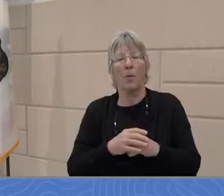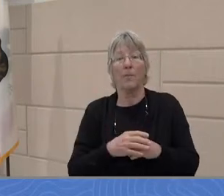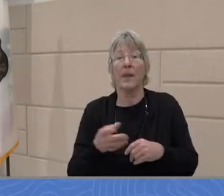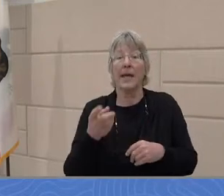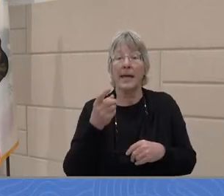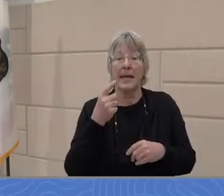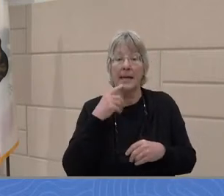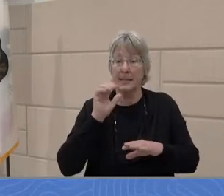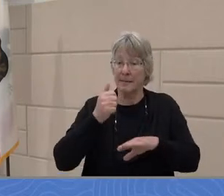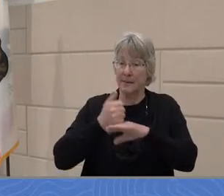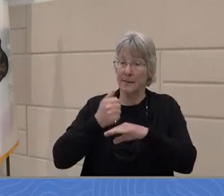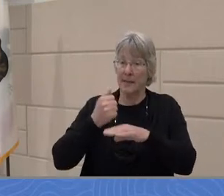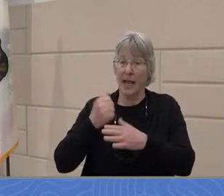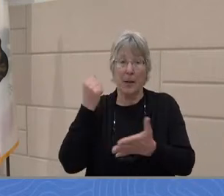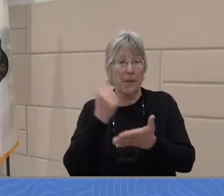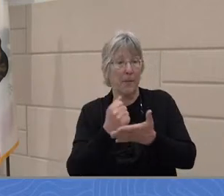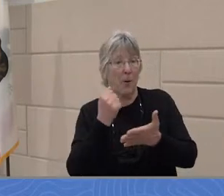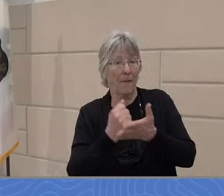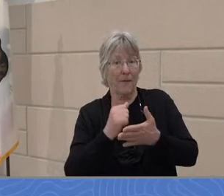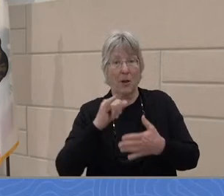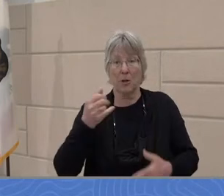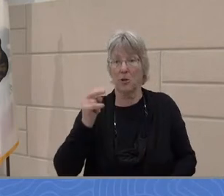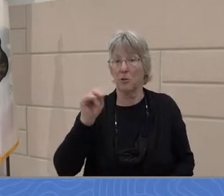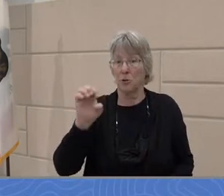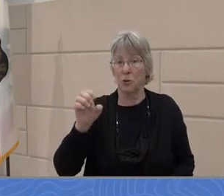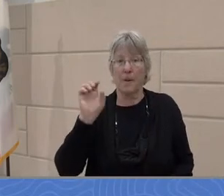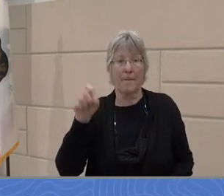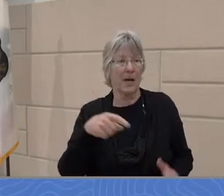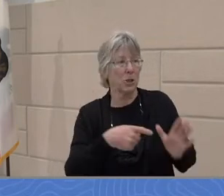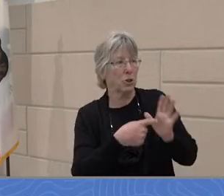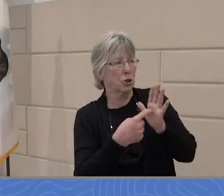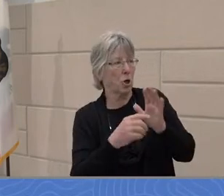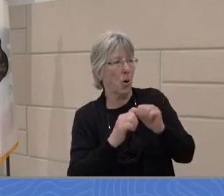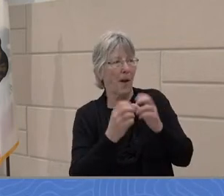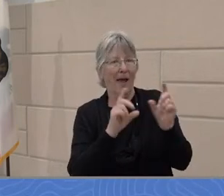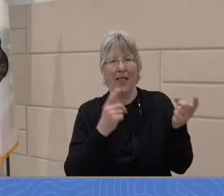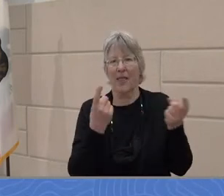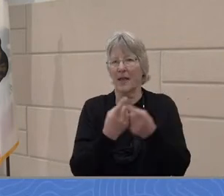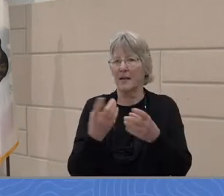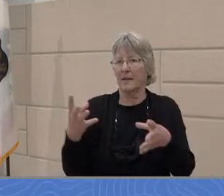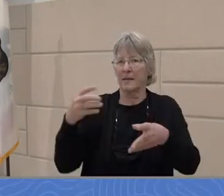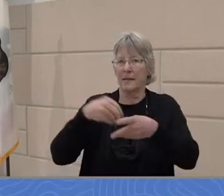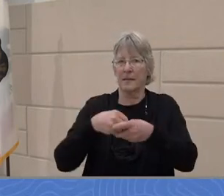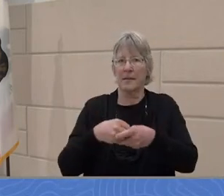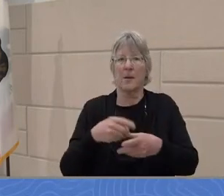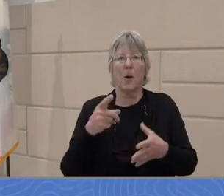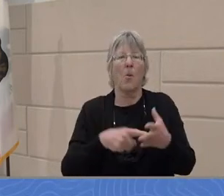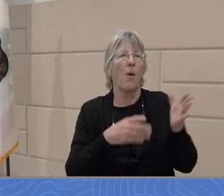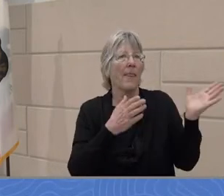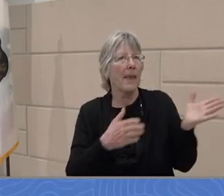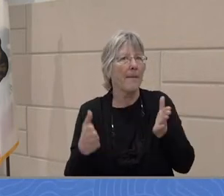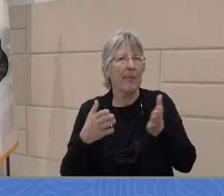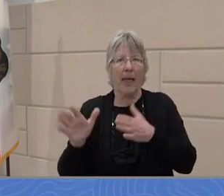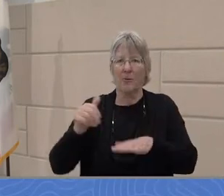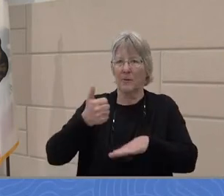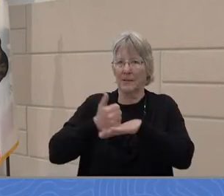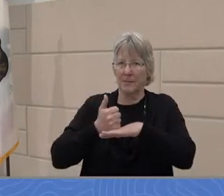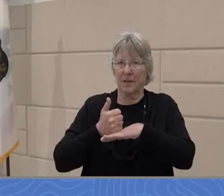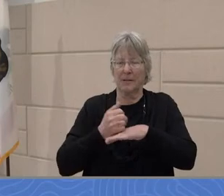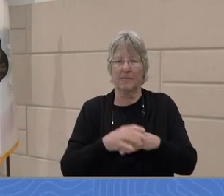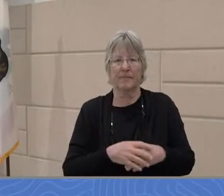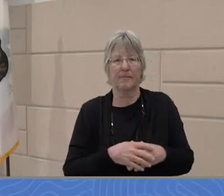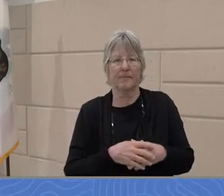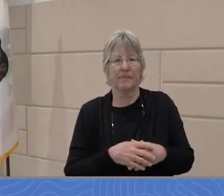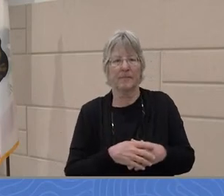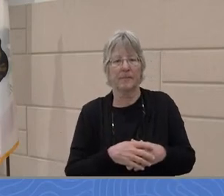าก็เยอะบานในเยทางคาค่ายประมวยจองชนำค่ายประมว